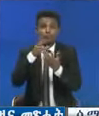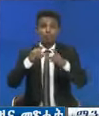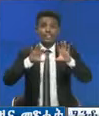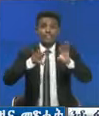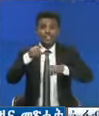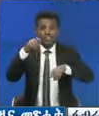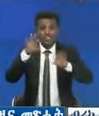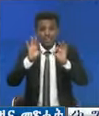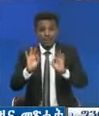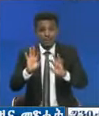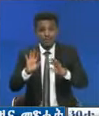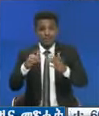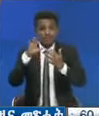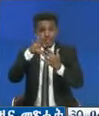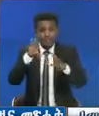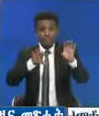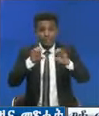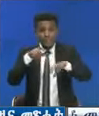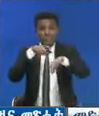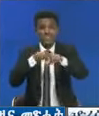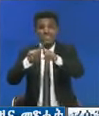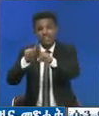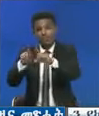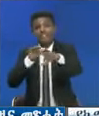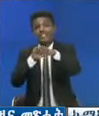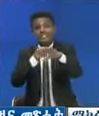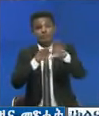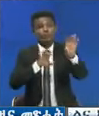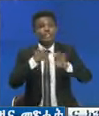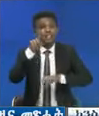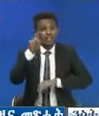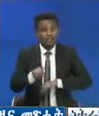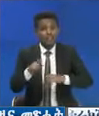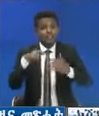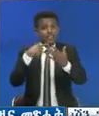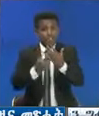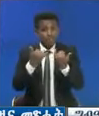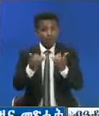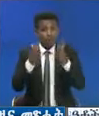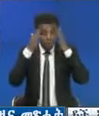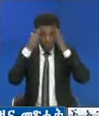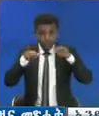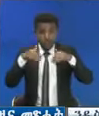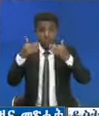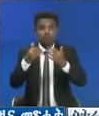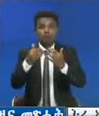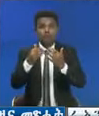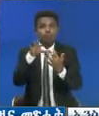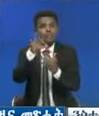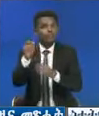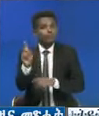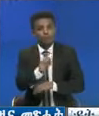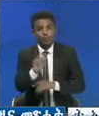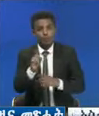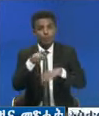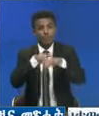ምርጫ በሚካሄድበት ሰዓት የተለያዩ ቅስቀሳዎች መደረግ አለባቸው። ስለዚህ አሁን እኛ ትኩረት መስጠት ያለብን ስለ ምርጫው ሳይሆን ስለ ወቅታዊ